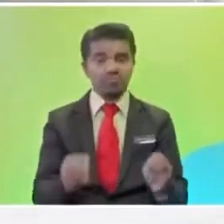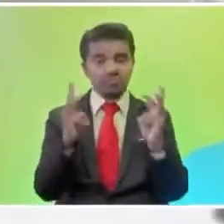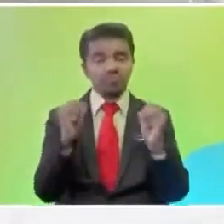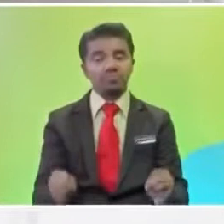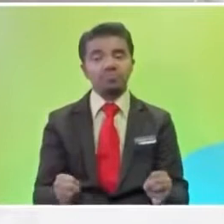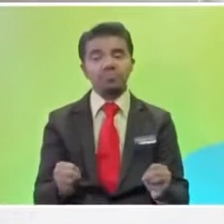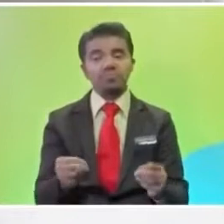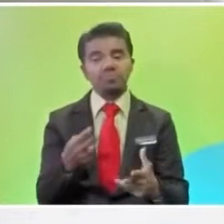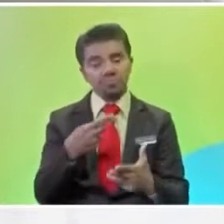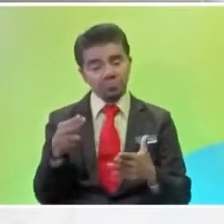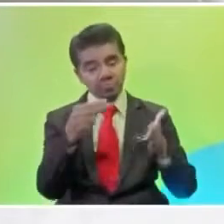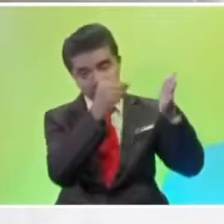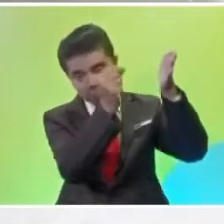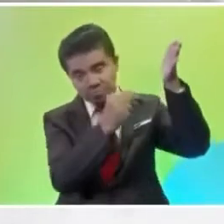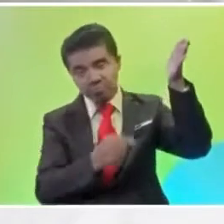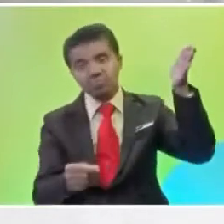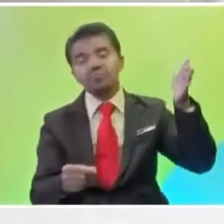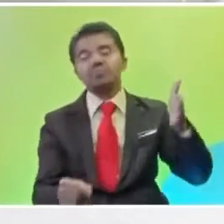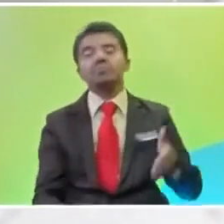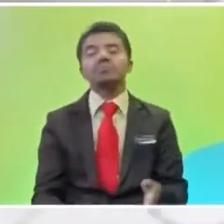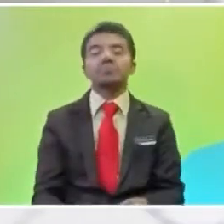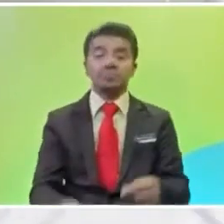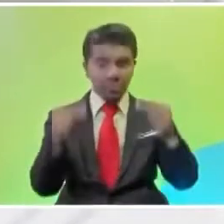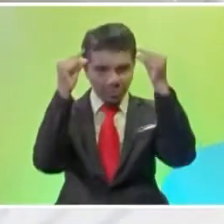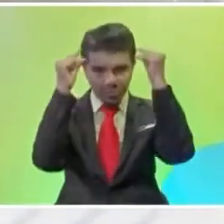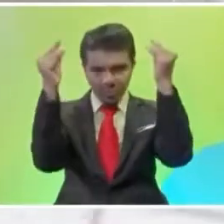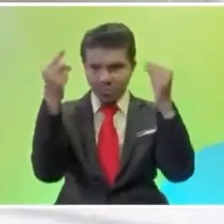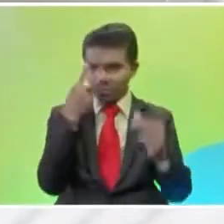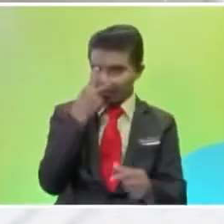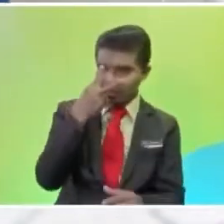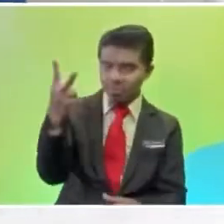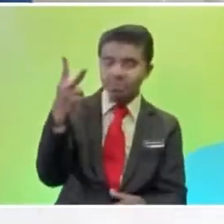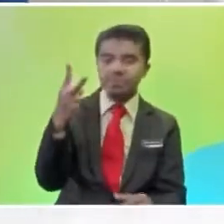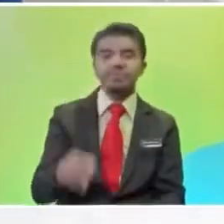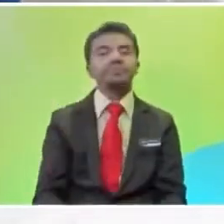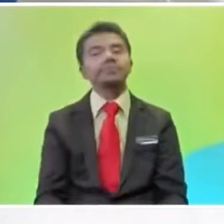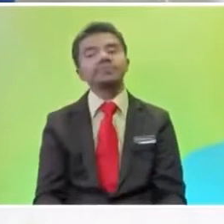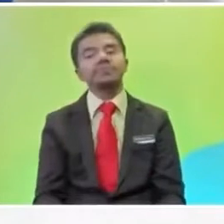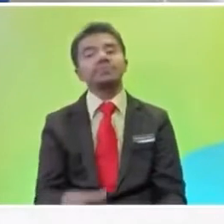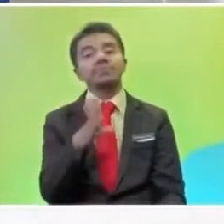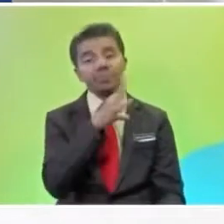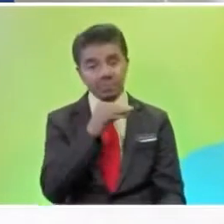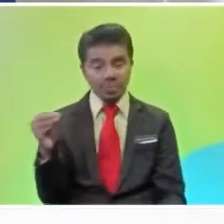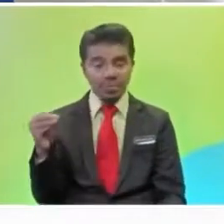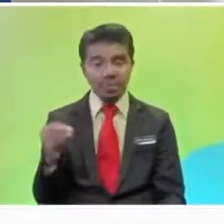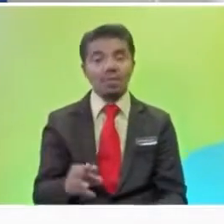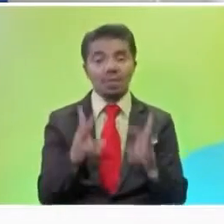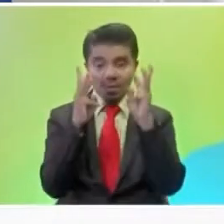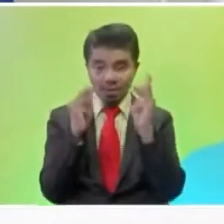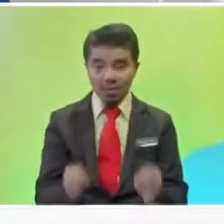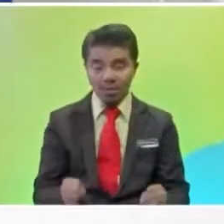Muria lain tuh terus sama membantu guru membuat pemerhatian kita lihat murid yang membentang itu sebut